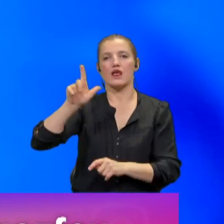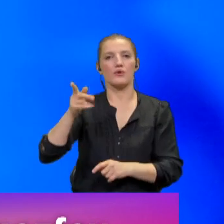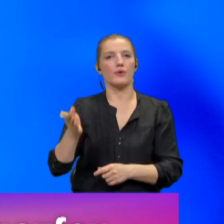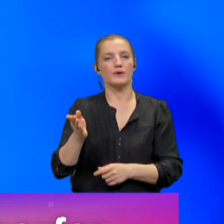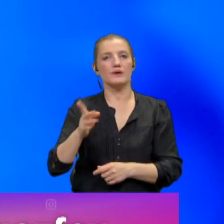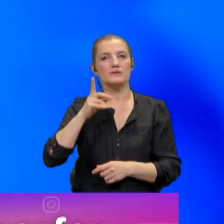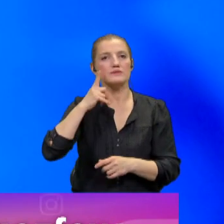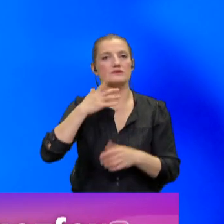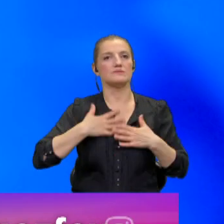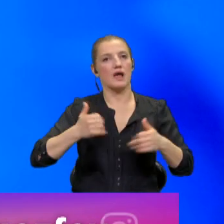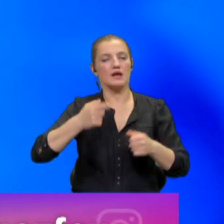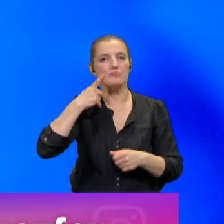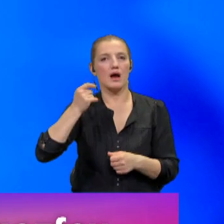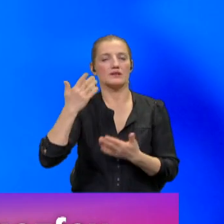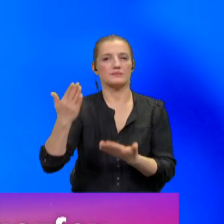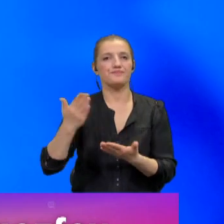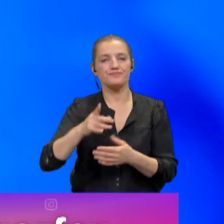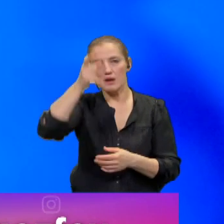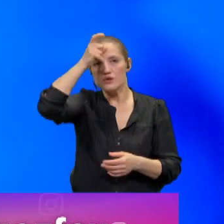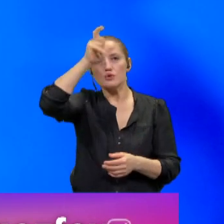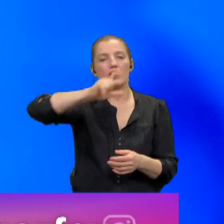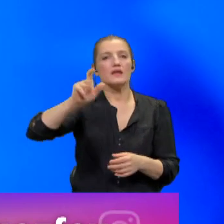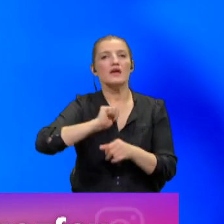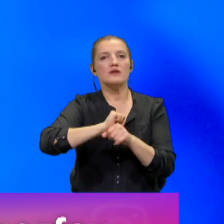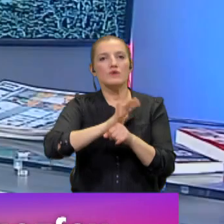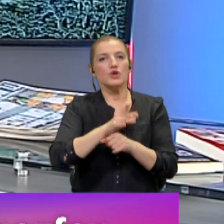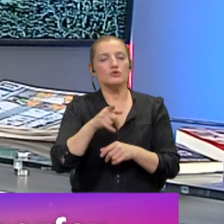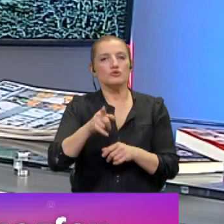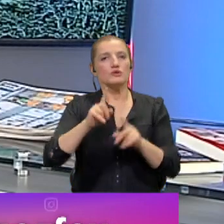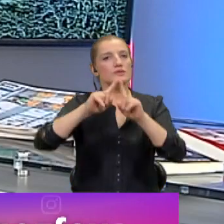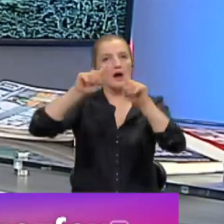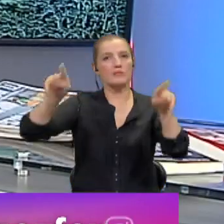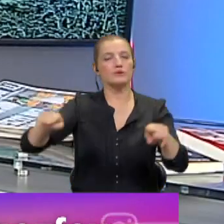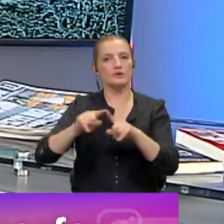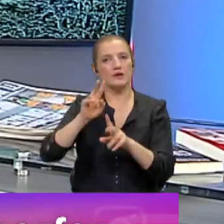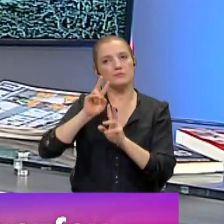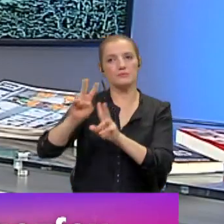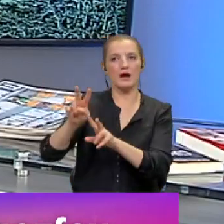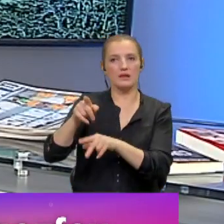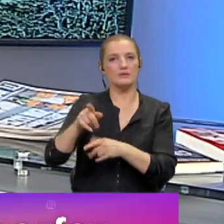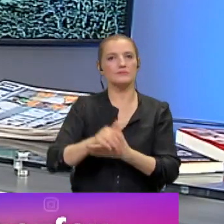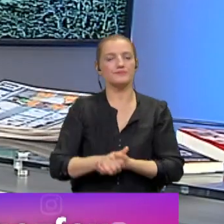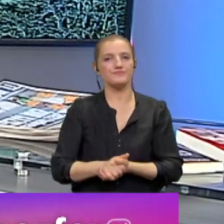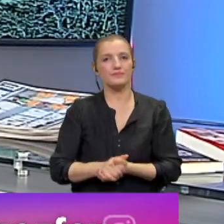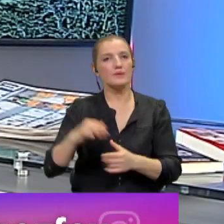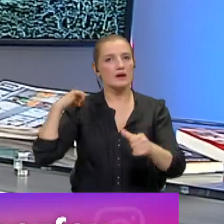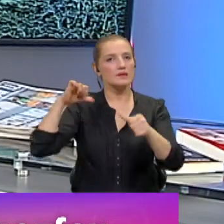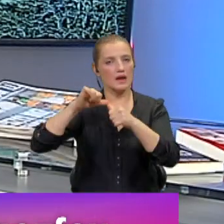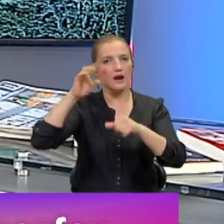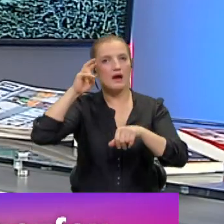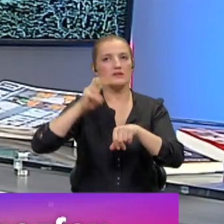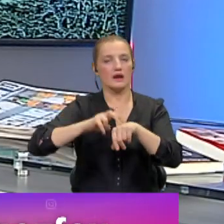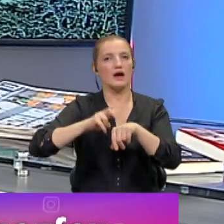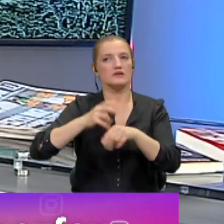gerekiyor Sayın Sağlık Bakanı'nın ve Türkiye'deki coronavirüs tablosuna baktığımızda tekrar